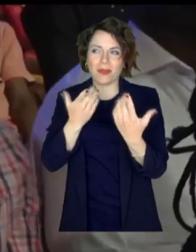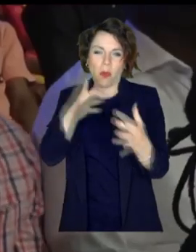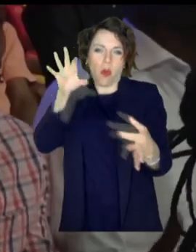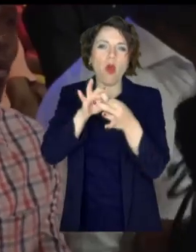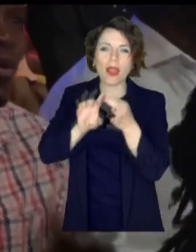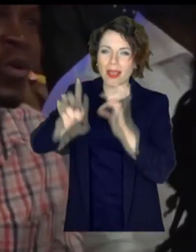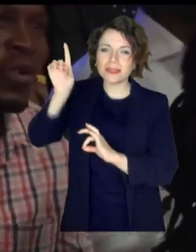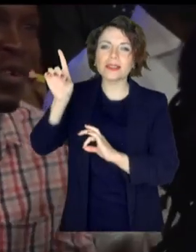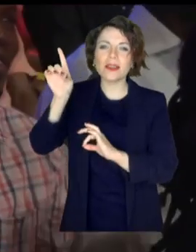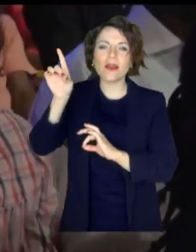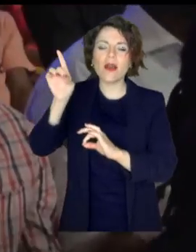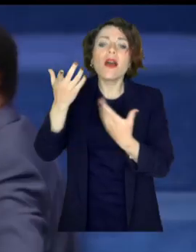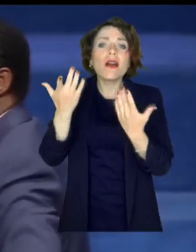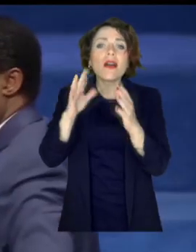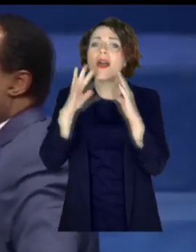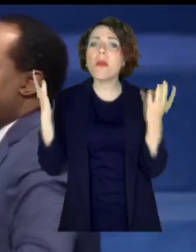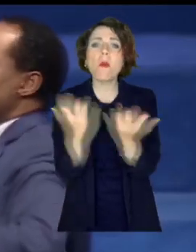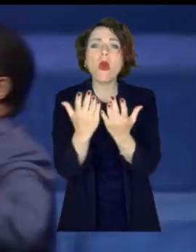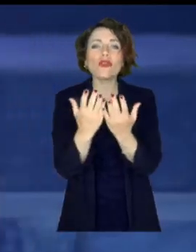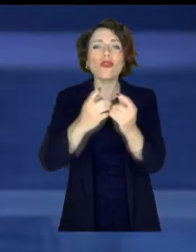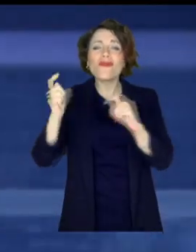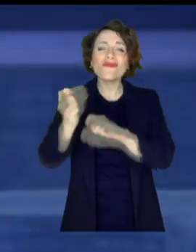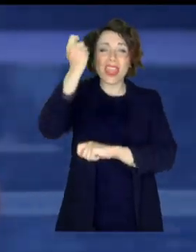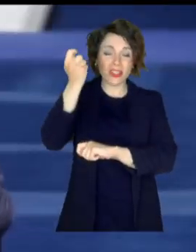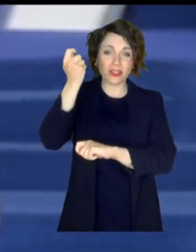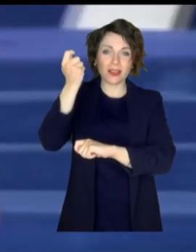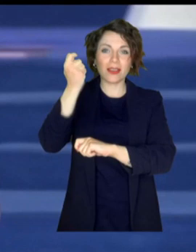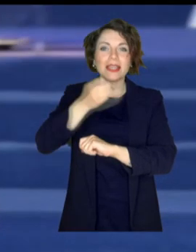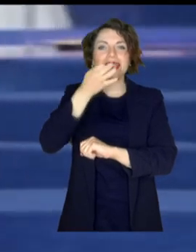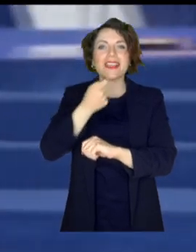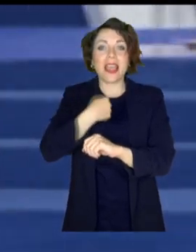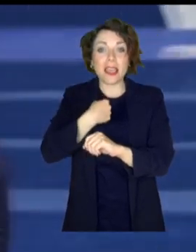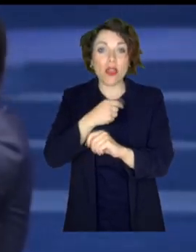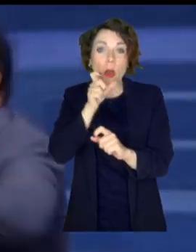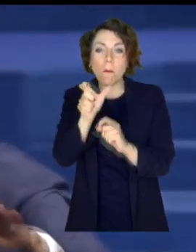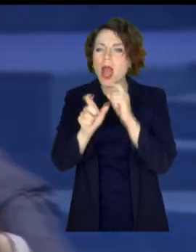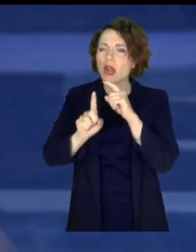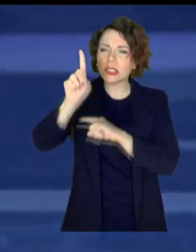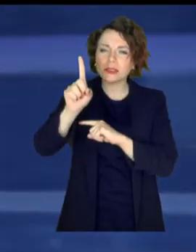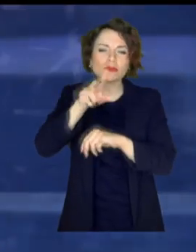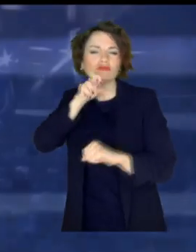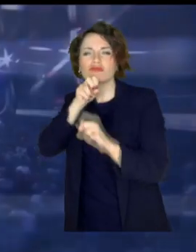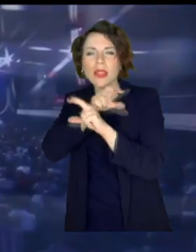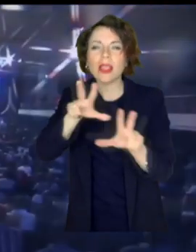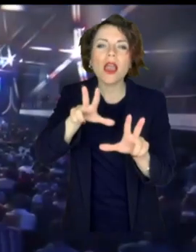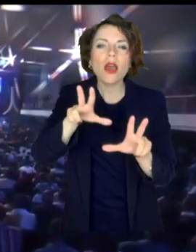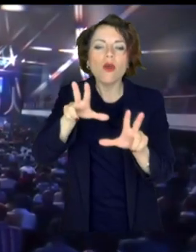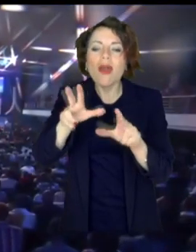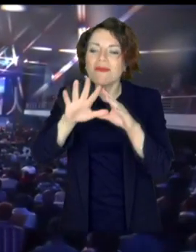Dio, vince il mondo. Quindi rilascio la parola di Dio su quella situazione e vince il mondo.